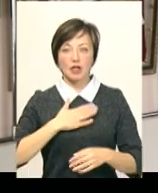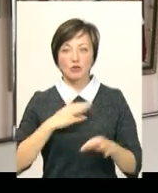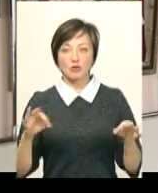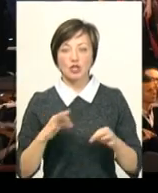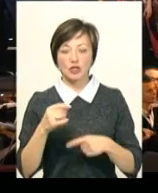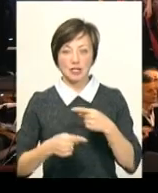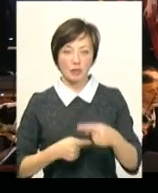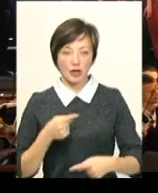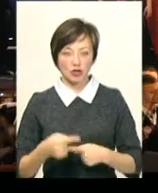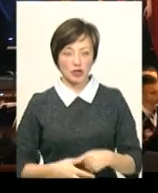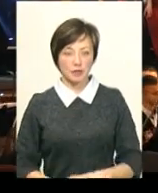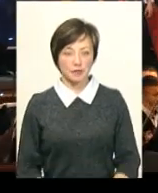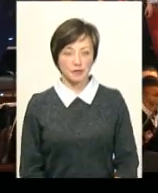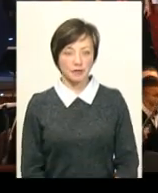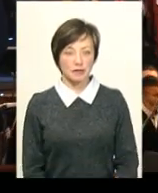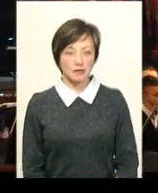музичної спадщини.